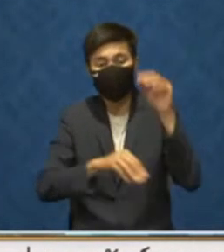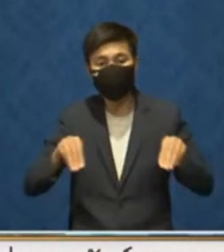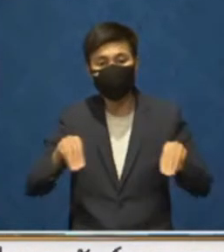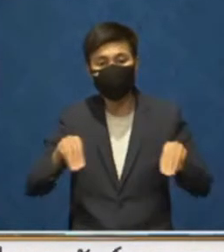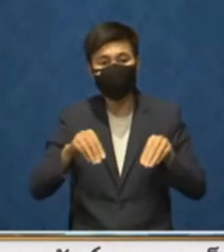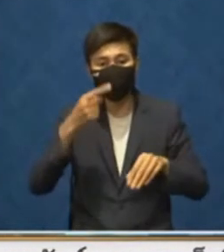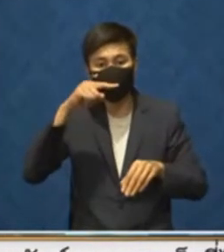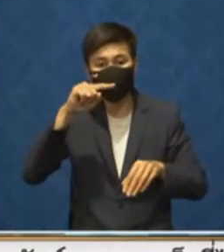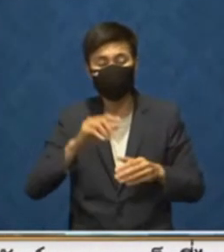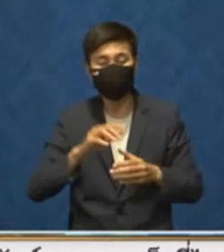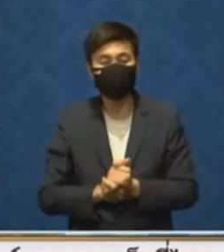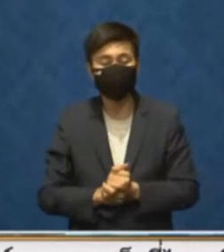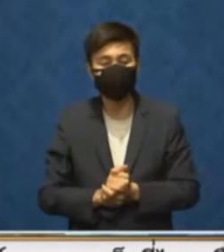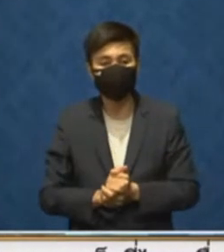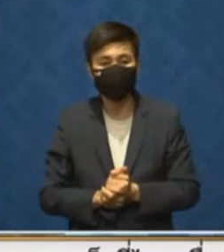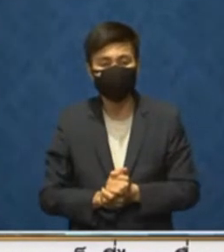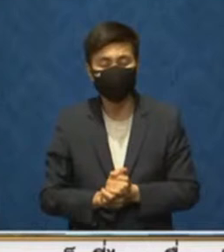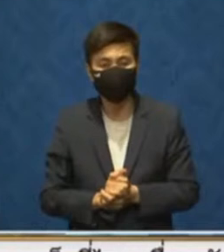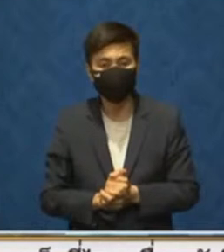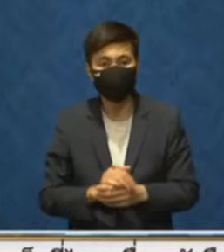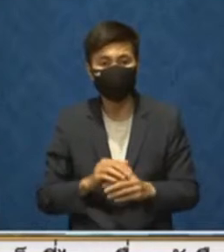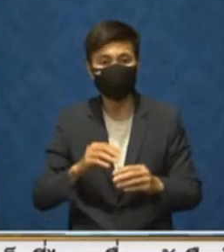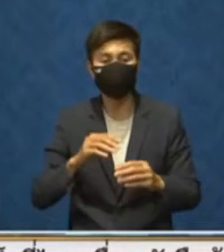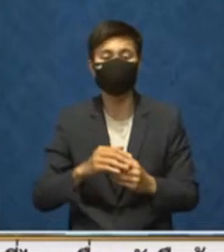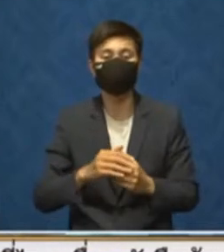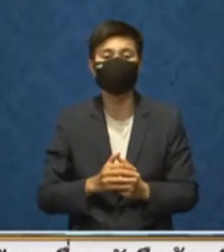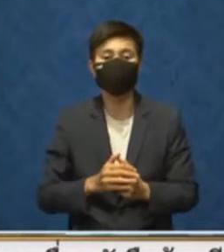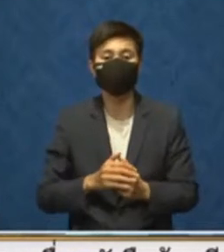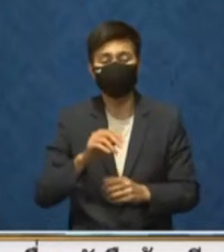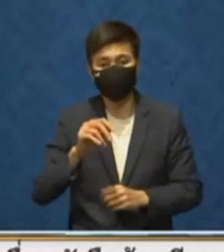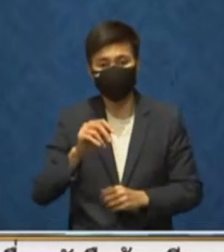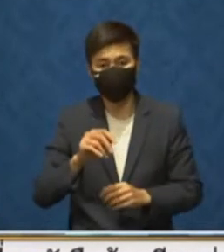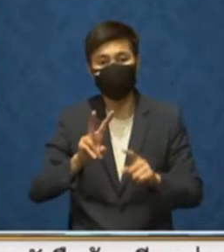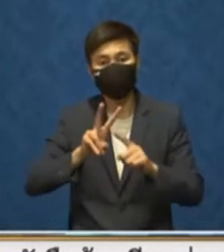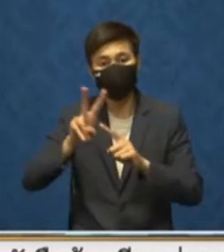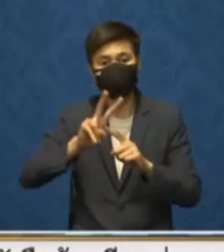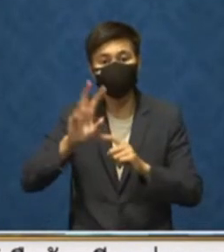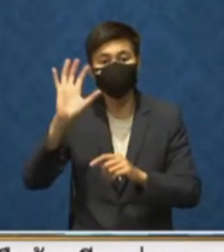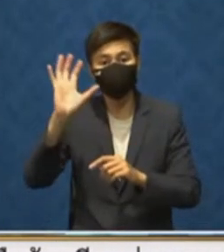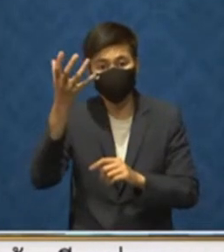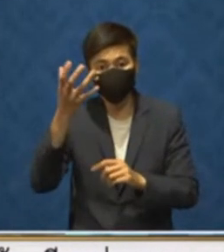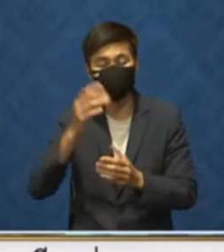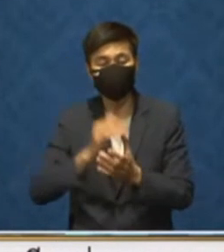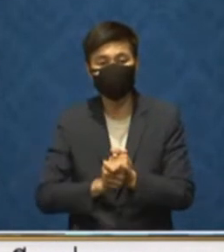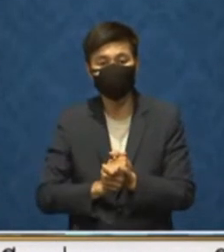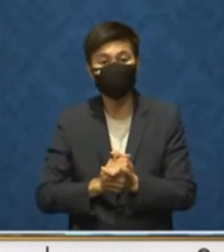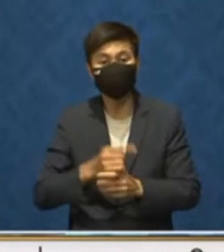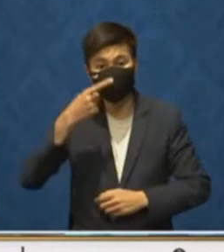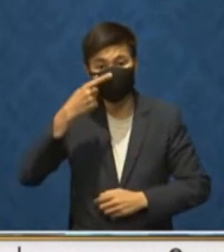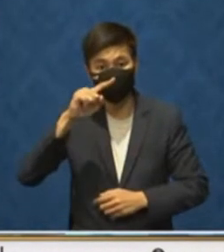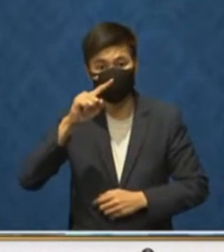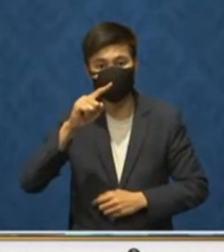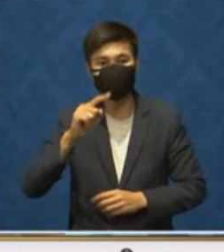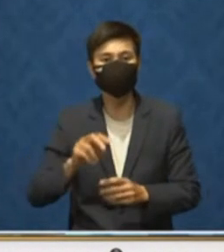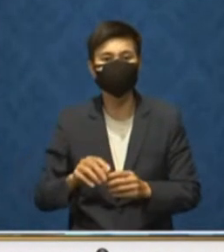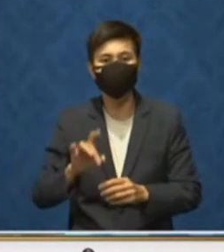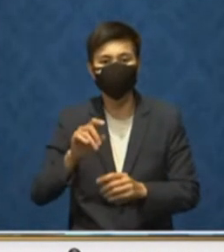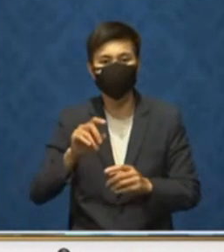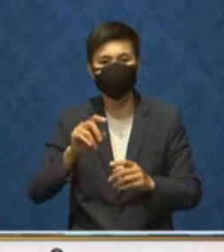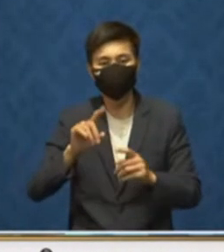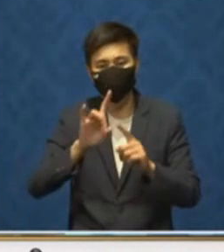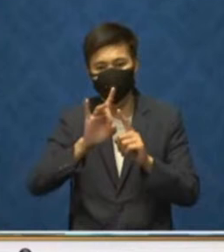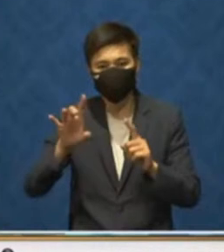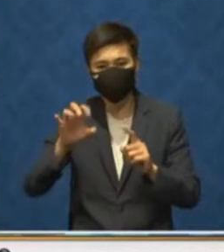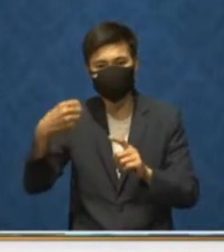น่ะหน้าตาจะเหลี่ยมสองอันดับ 2ของโลกและของเราเนี่ยอันดับ 110นะครับไม่ไป